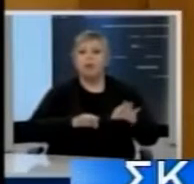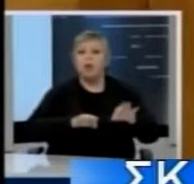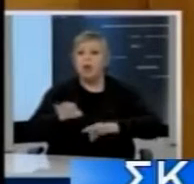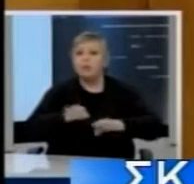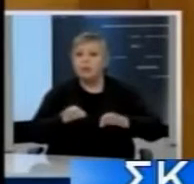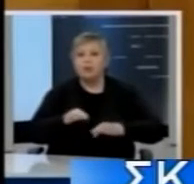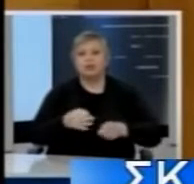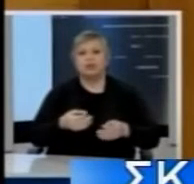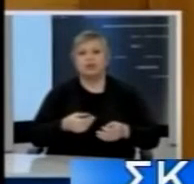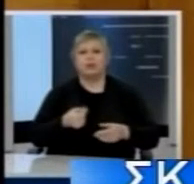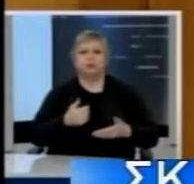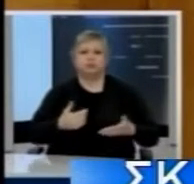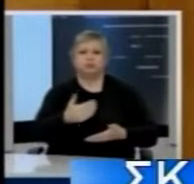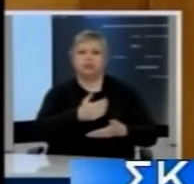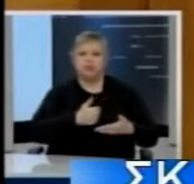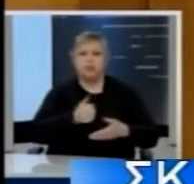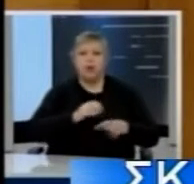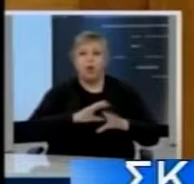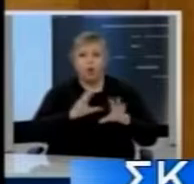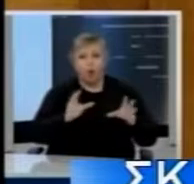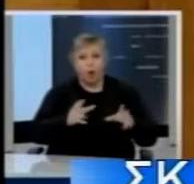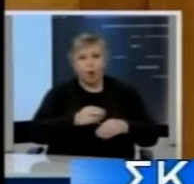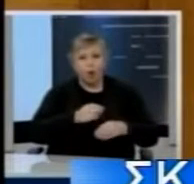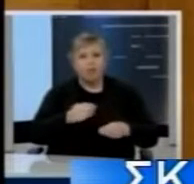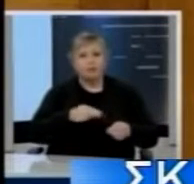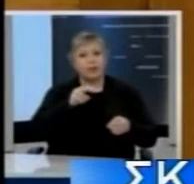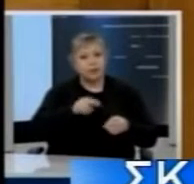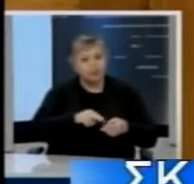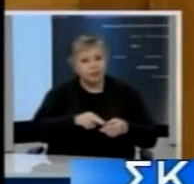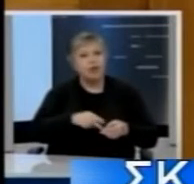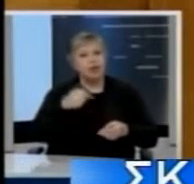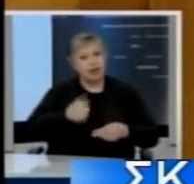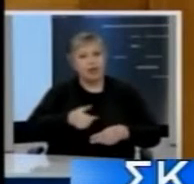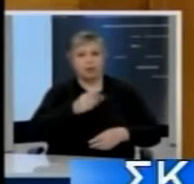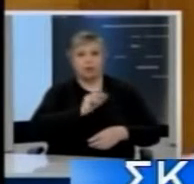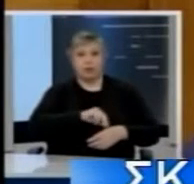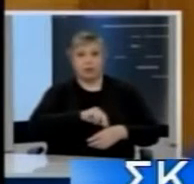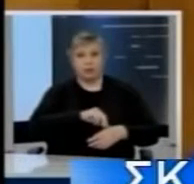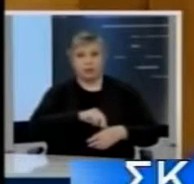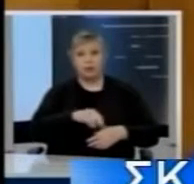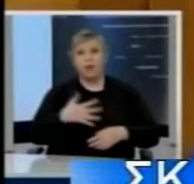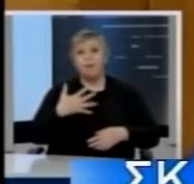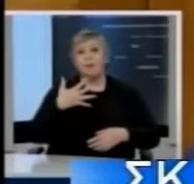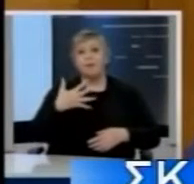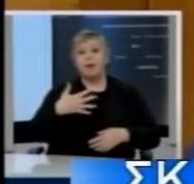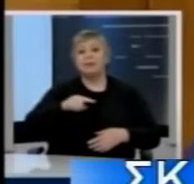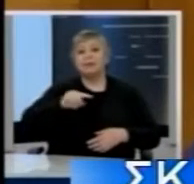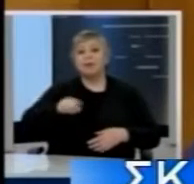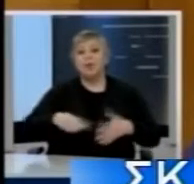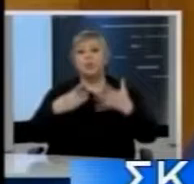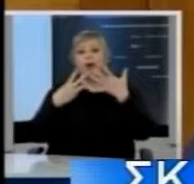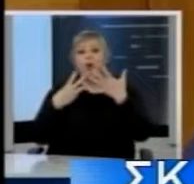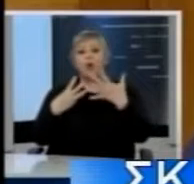δουν τον επόμενο χρόνο ουσιαστική μείωση της επιβάρυνσης. Από τα 5,8 εκατομμύρια φορολογημένων που